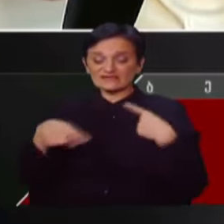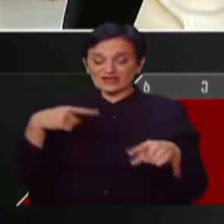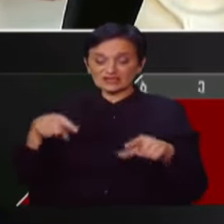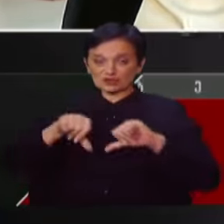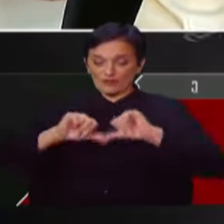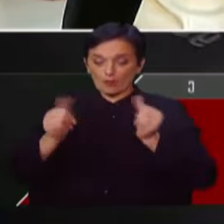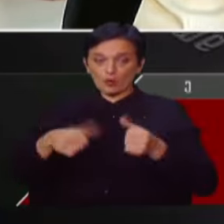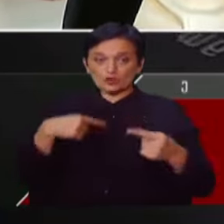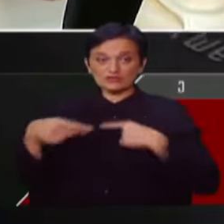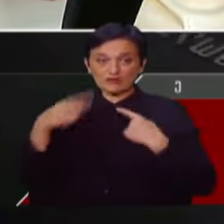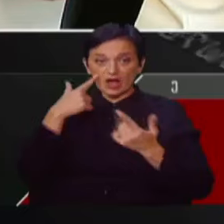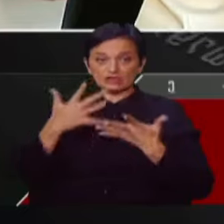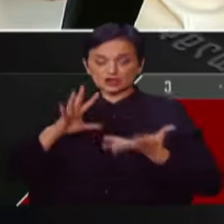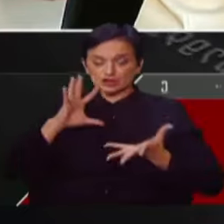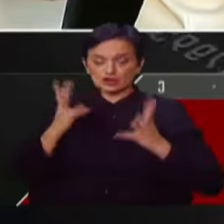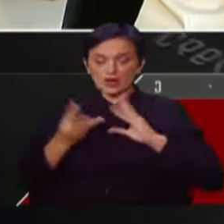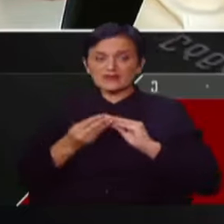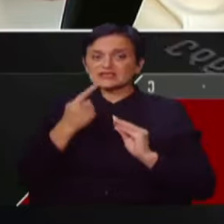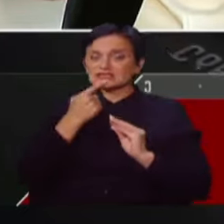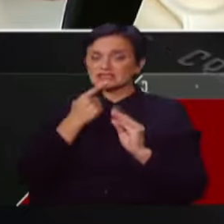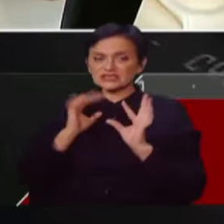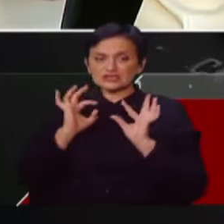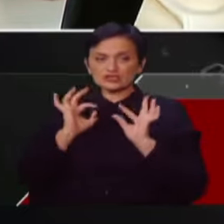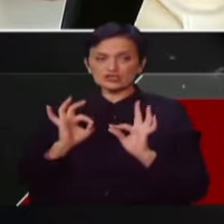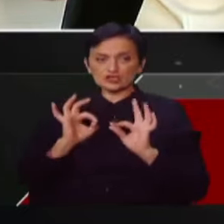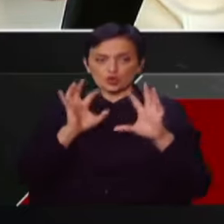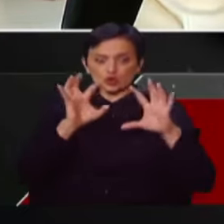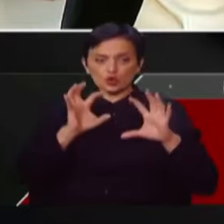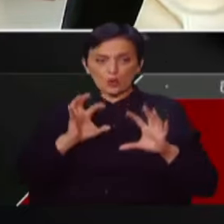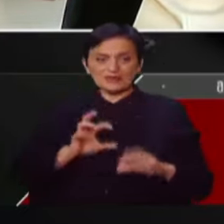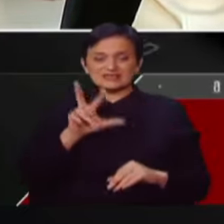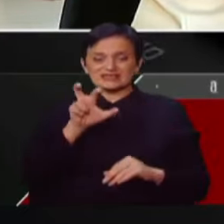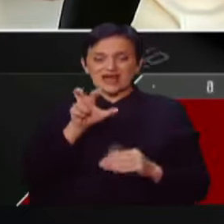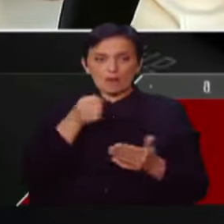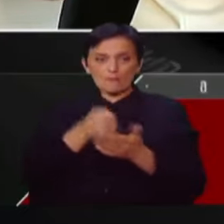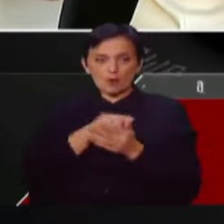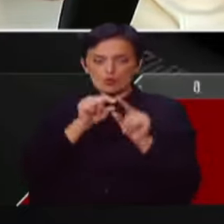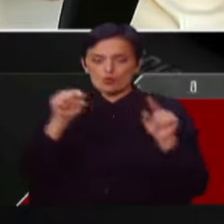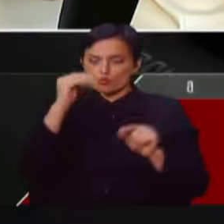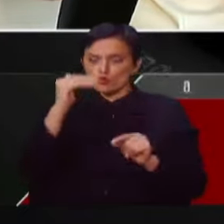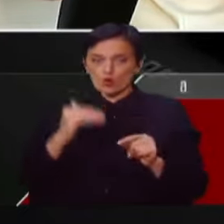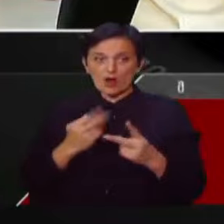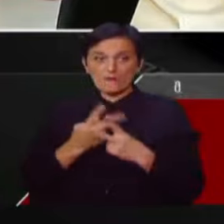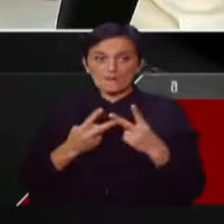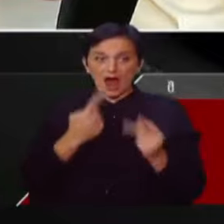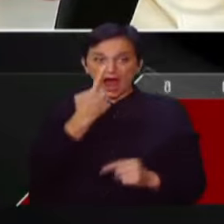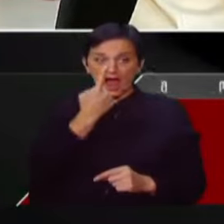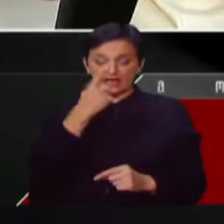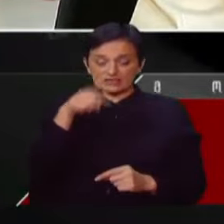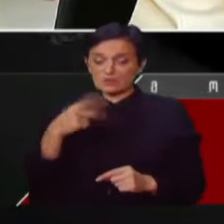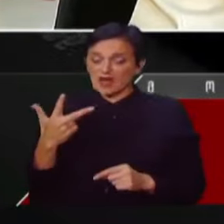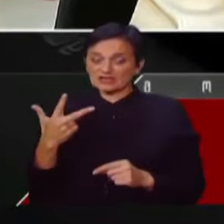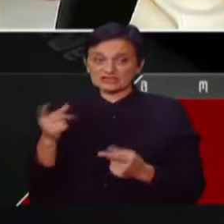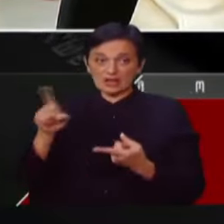და სხვადასხვა ეფექტით ჯამში სისხლის სამართლის კოდექსის 300-მდე მუხლს და პატიმართა 1/3 ეხება.